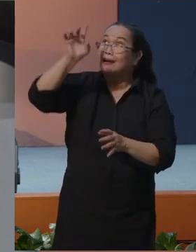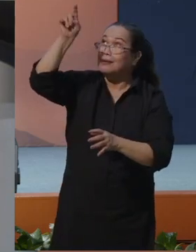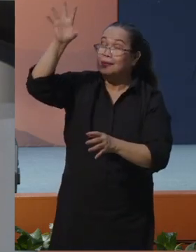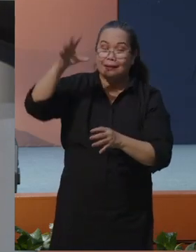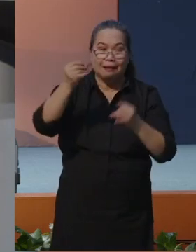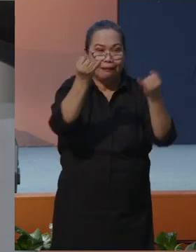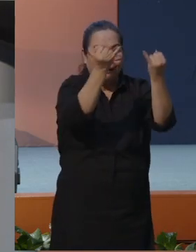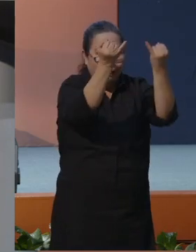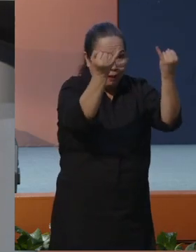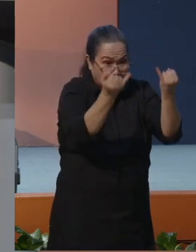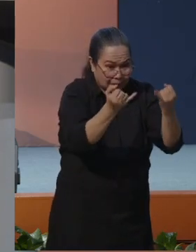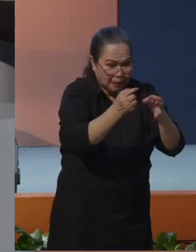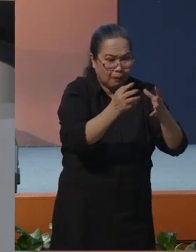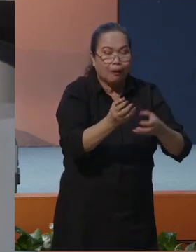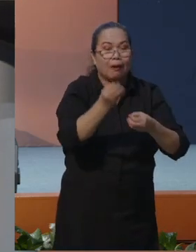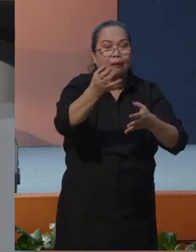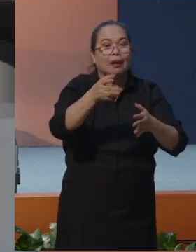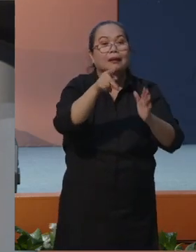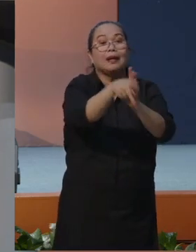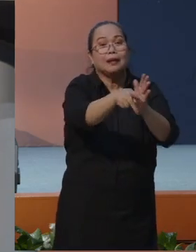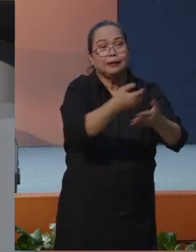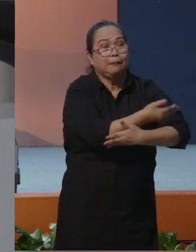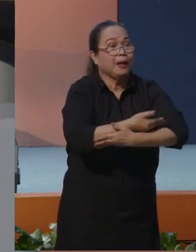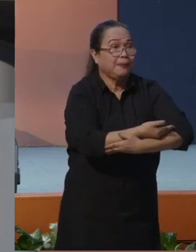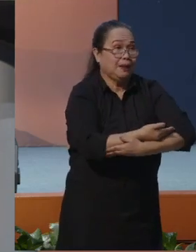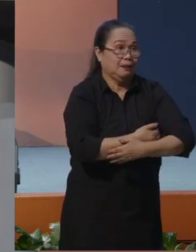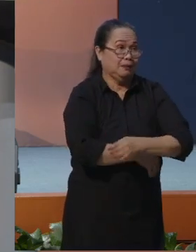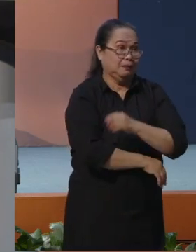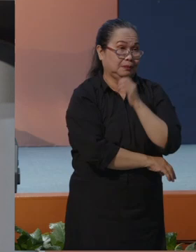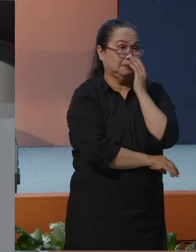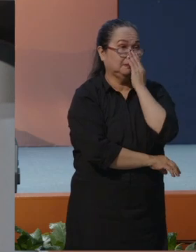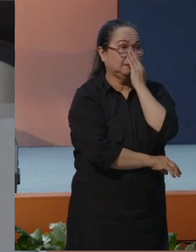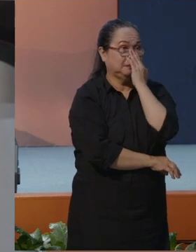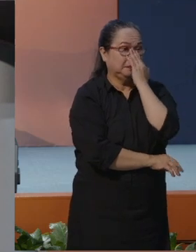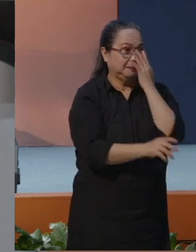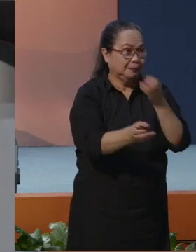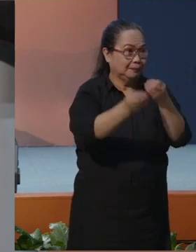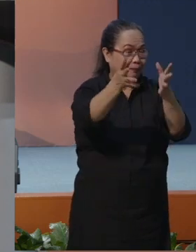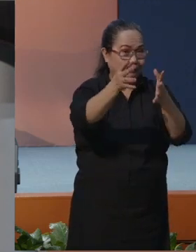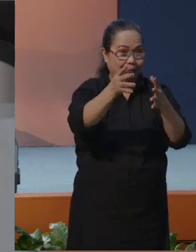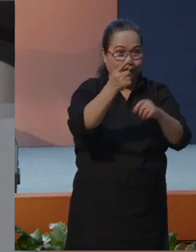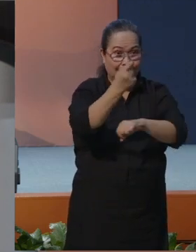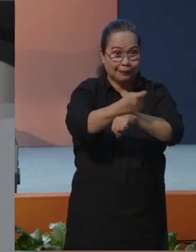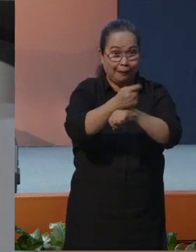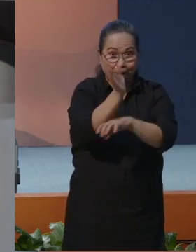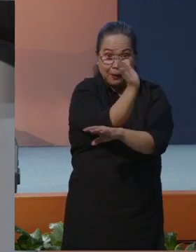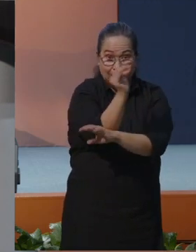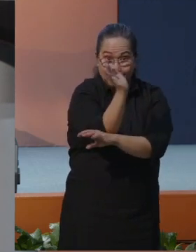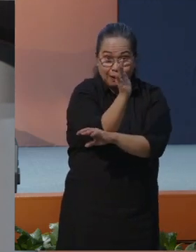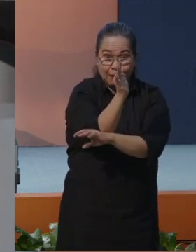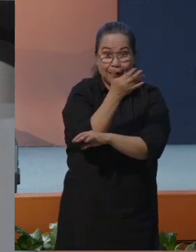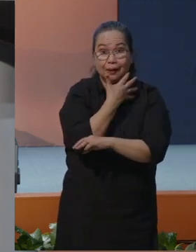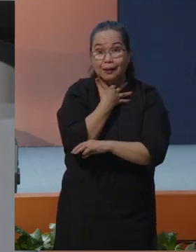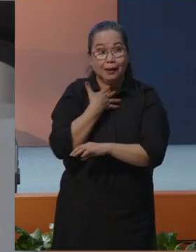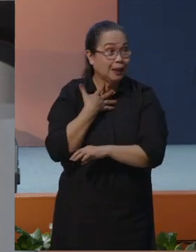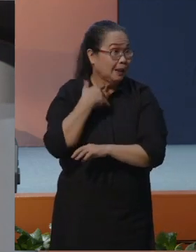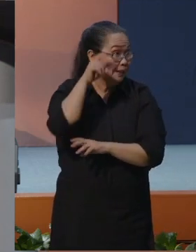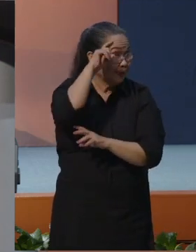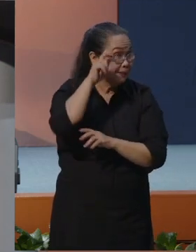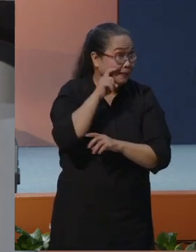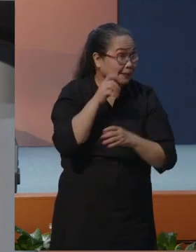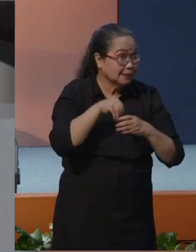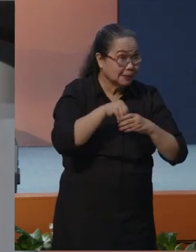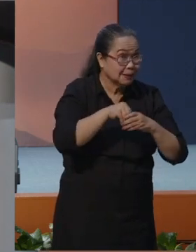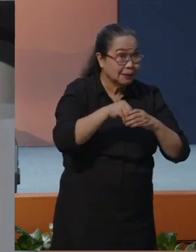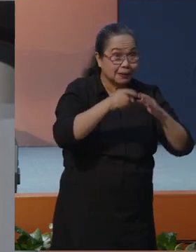si Molech. Sa kanila po nagumpisa yon. Yung mga temple prostitutes na ginagamit sa pananambahan, sa